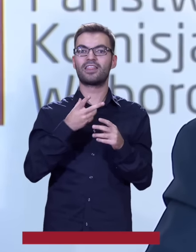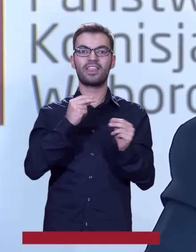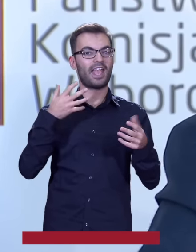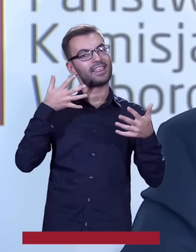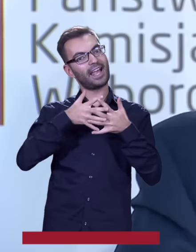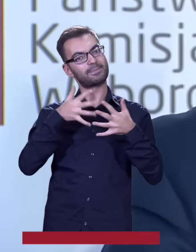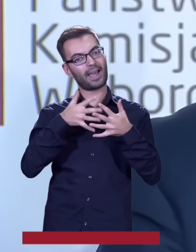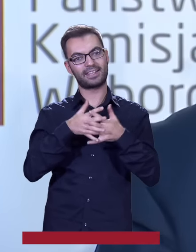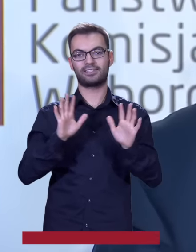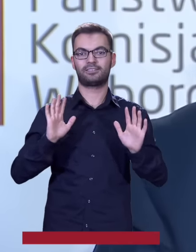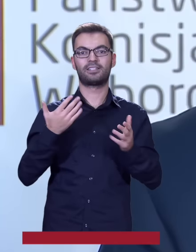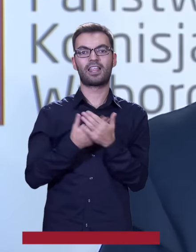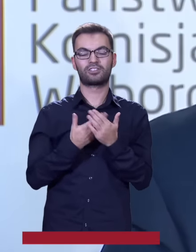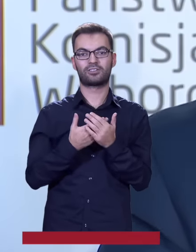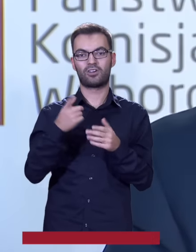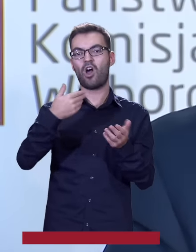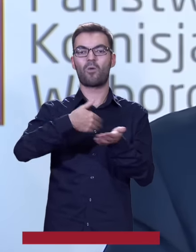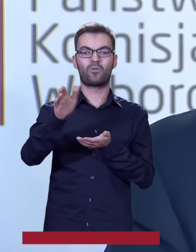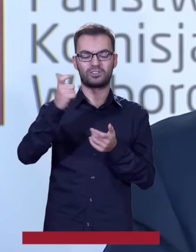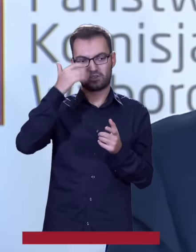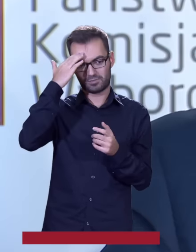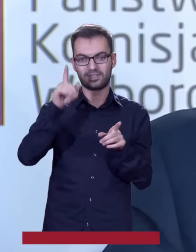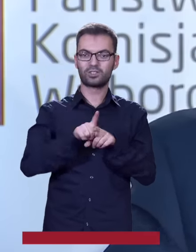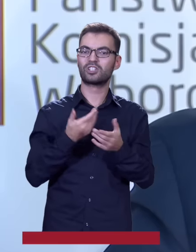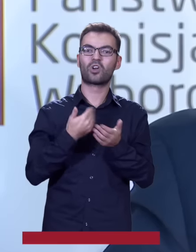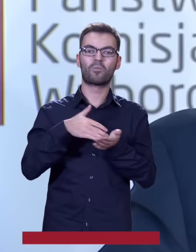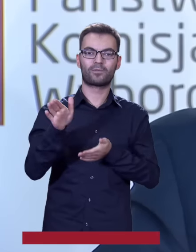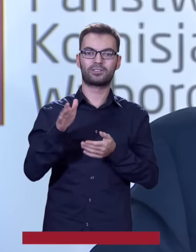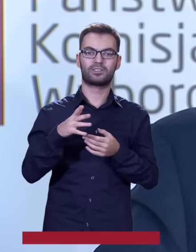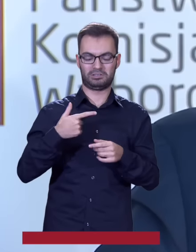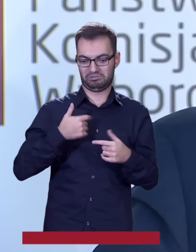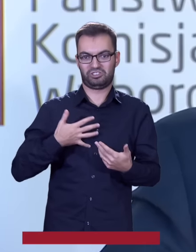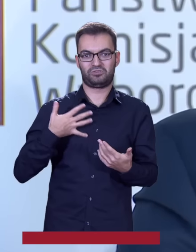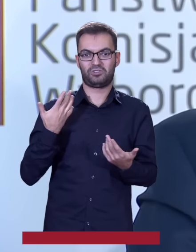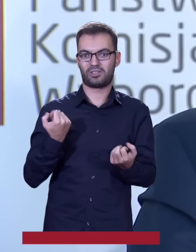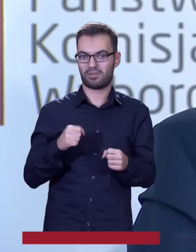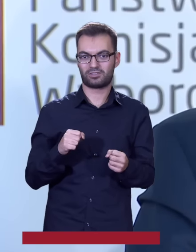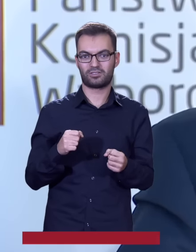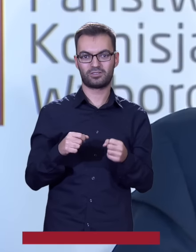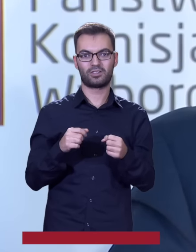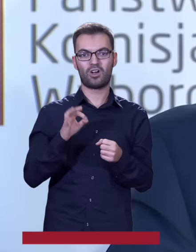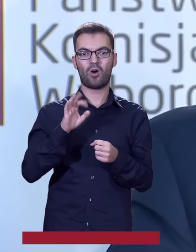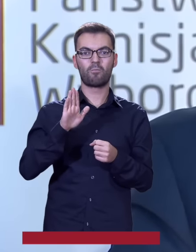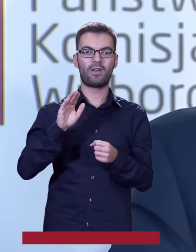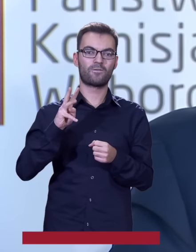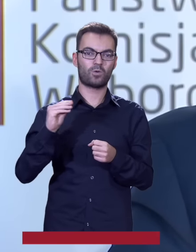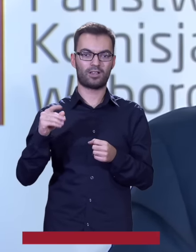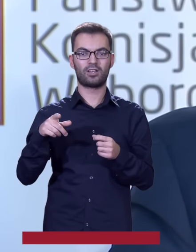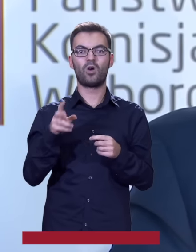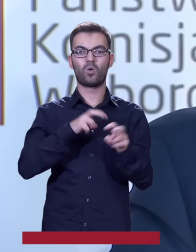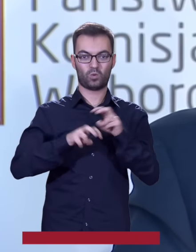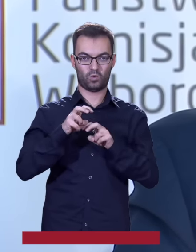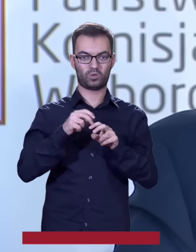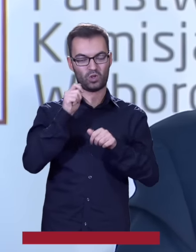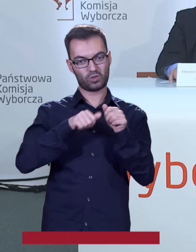I dlaczego państwo odmawiacie? Z tego co wiem, również zdziwiona jestem faktem OBWE, ponieważ Ruch Kontroli Wyborów spotkał się w tej